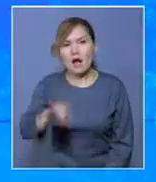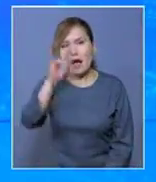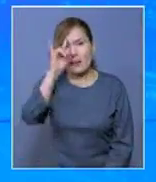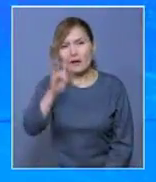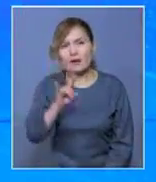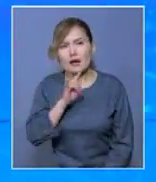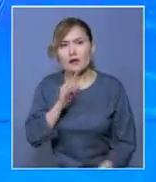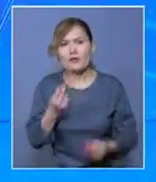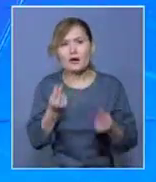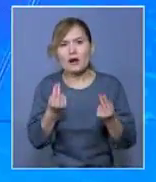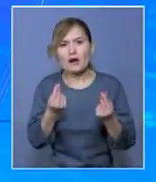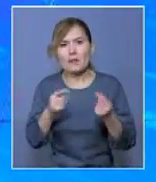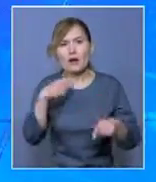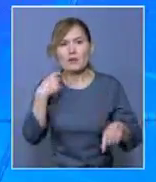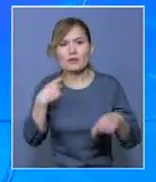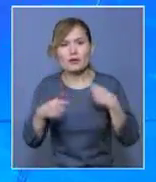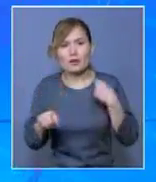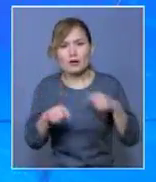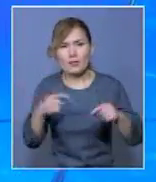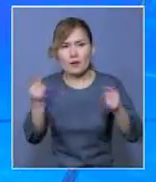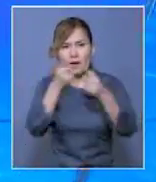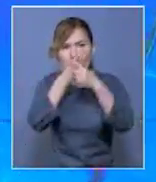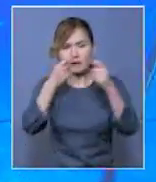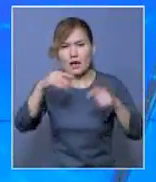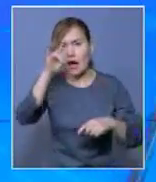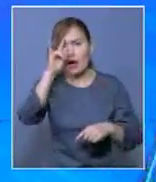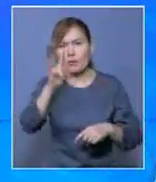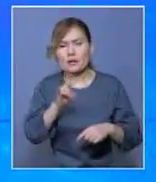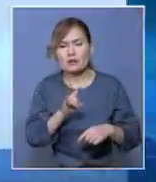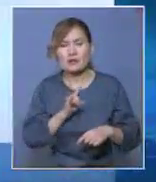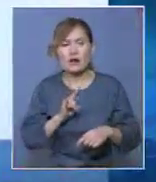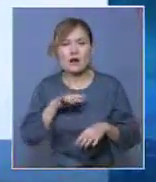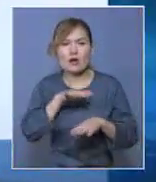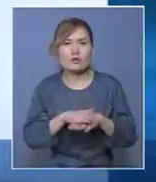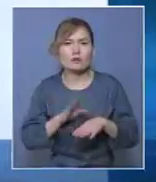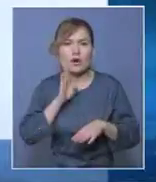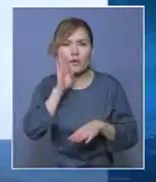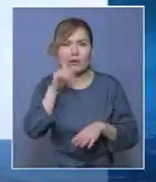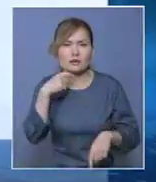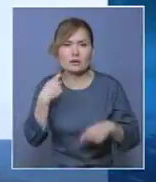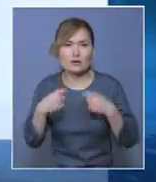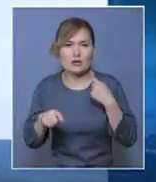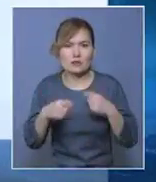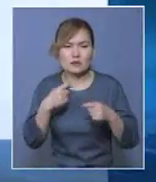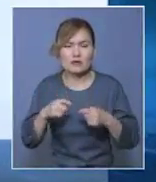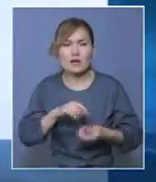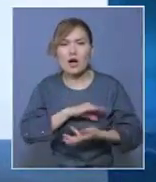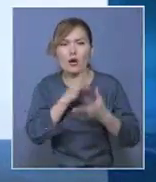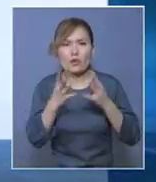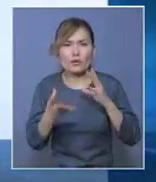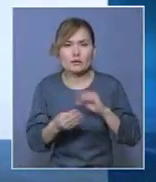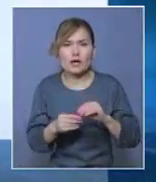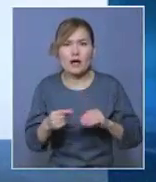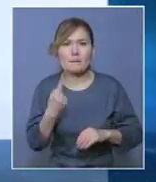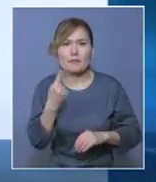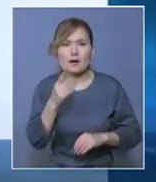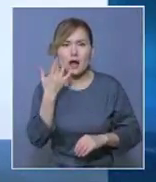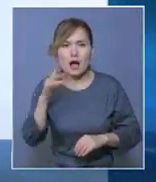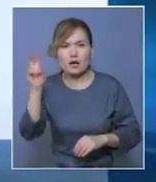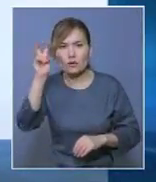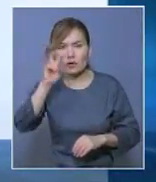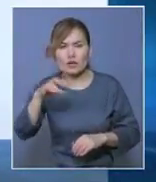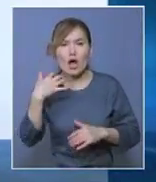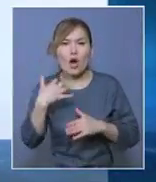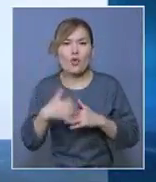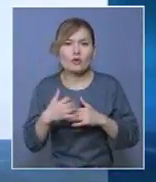Енді еліміздің валюта нарығындағы соңғы деректерге тоқталсақ, Қазақстан қор биржасындағы таңғы және күндізгі сессияның қорытындысы бойынша